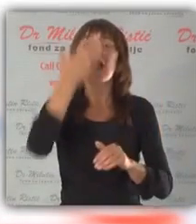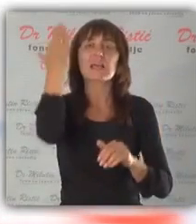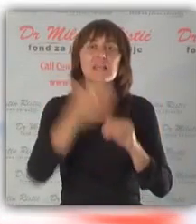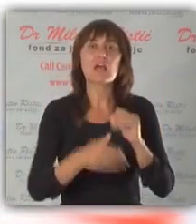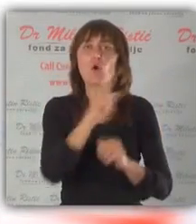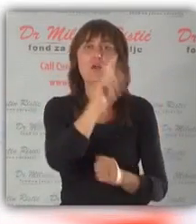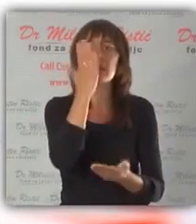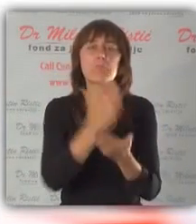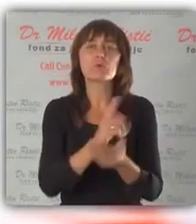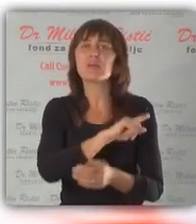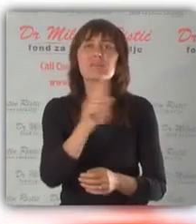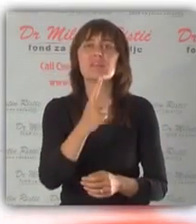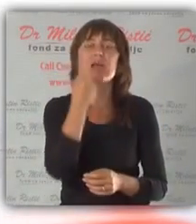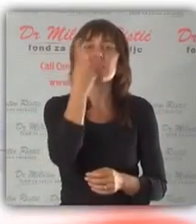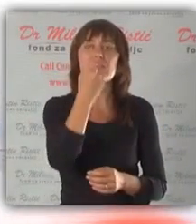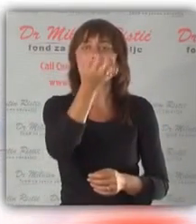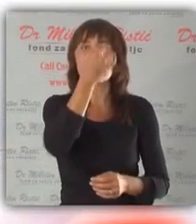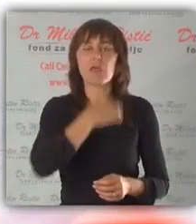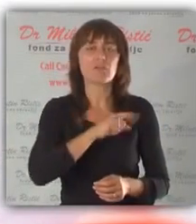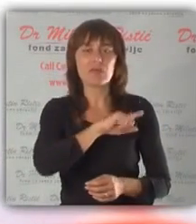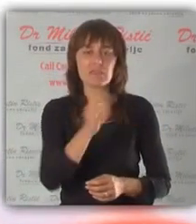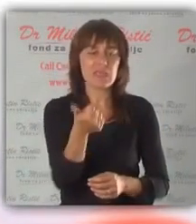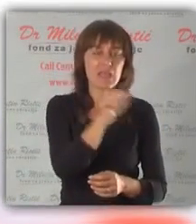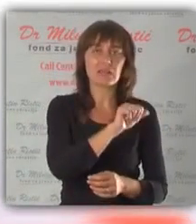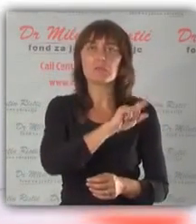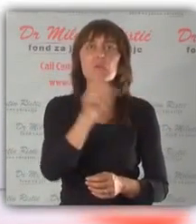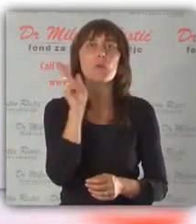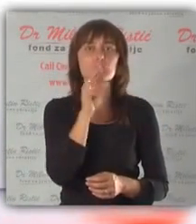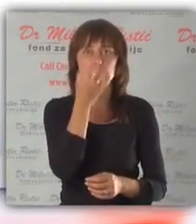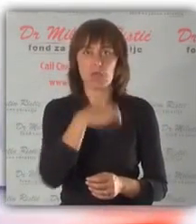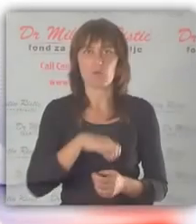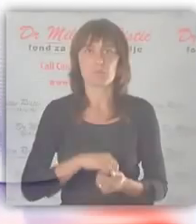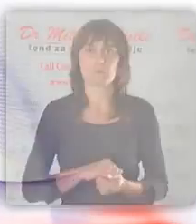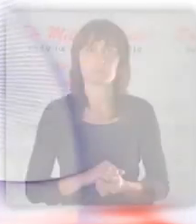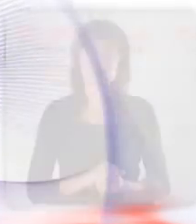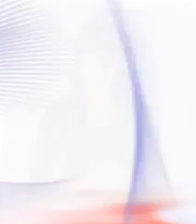da na kraju on ne bude ni na jednim lekovima, ni na homeopatskim, ni na klasičnim lekovima.